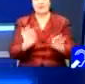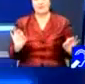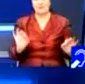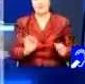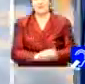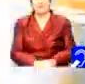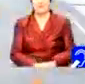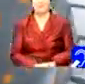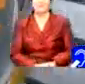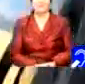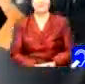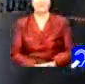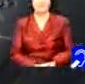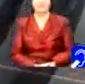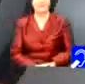frumoasă!